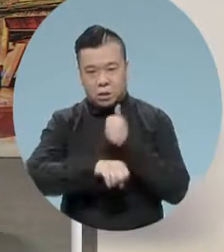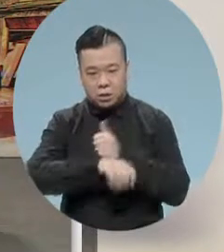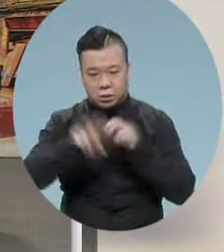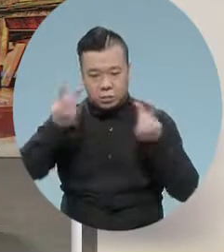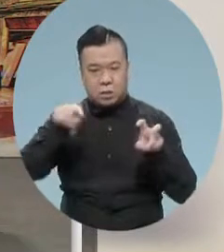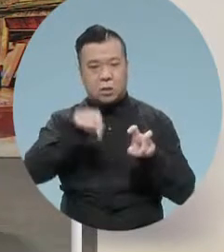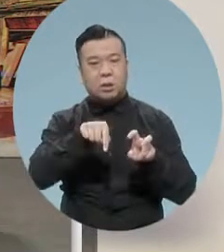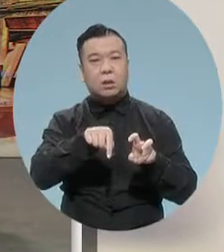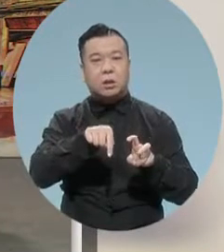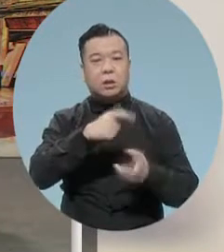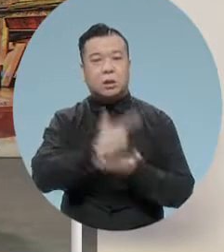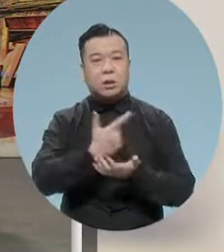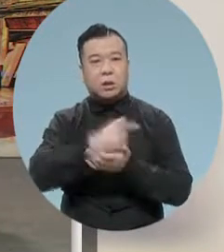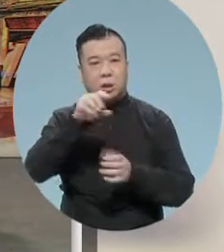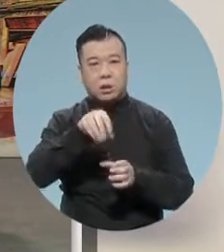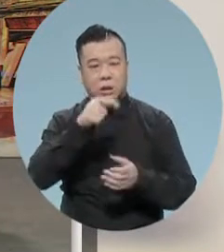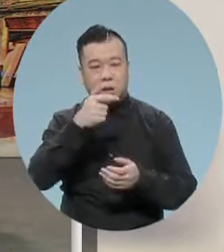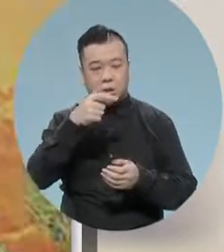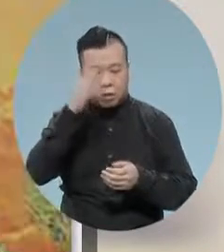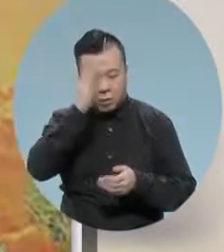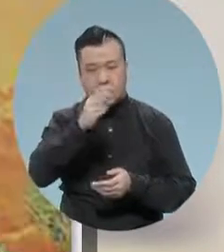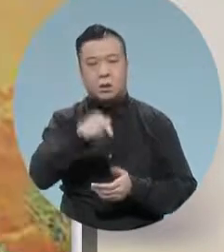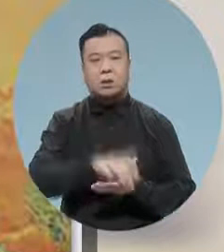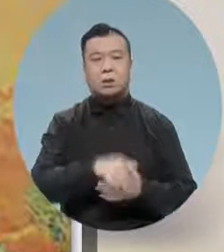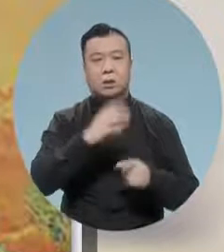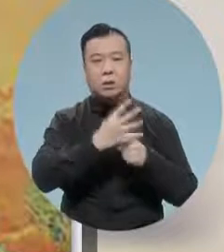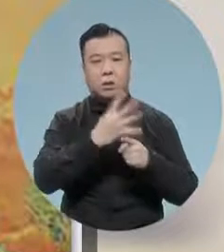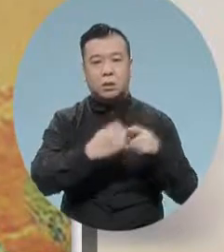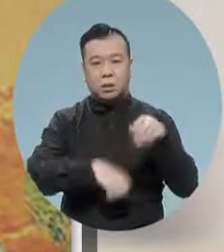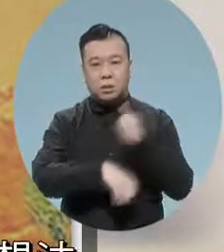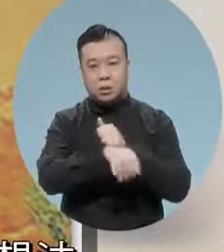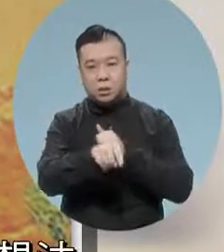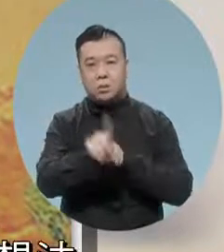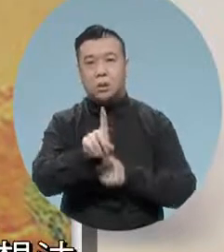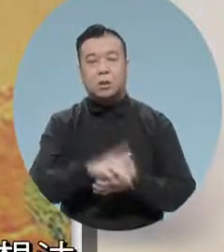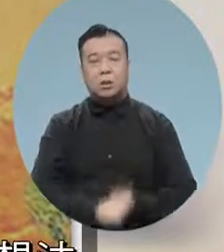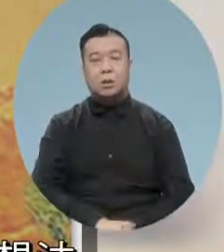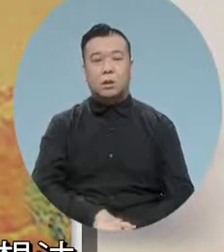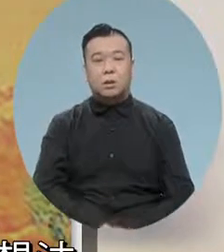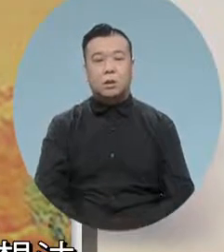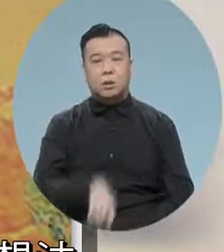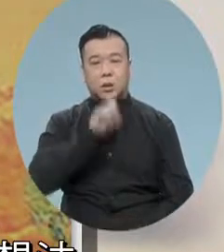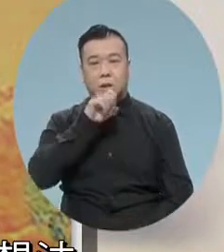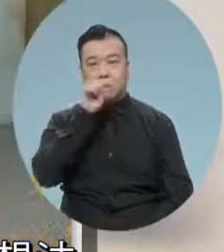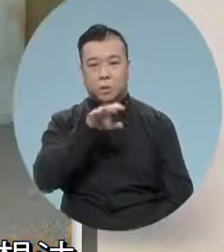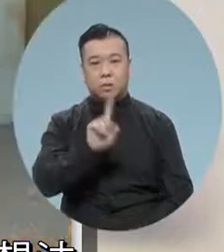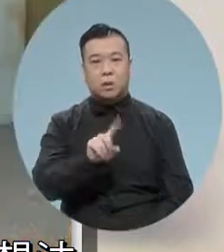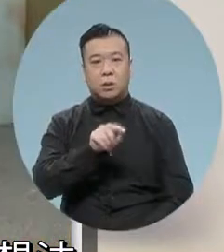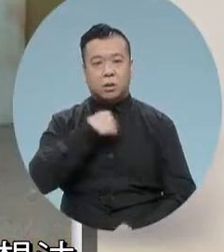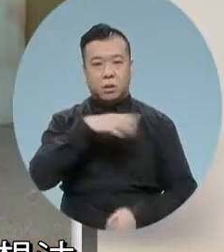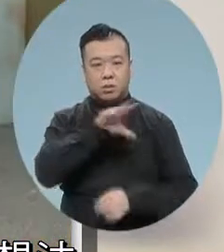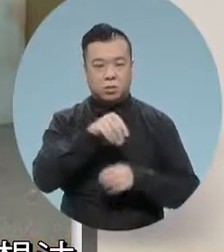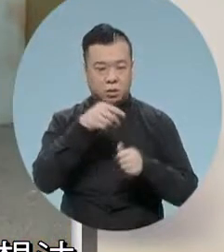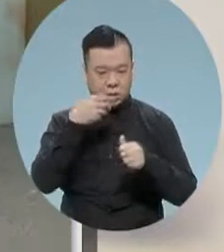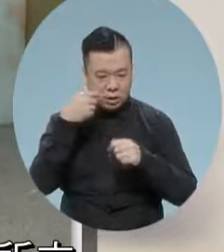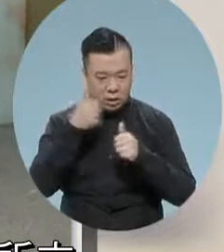面其中一個的核心的一個方略。在十四個基本方略裏面，其中另外一個亦都提及就是全面依法